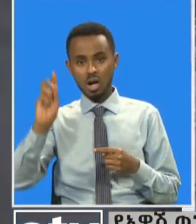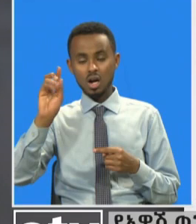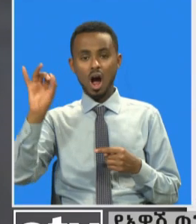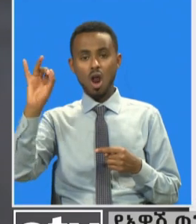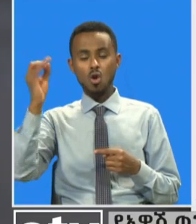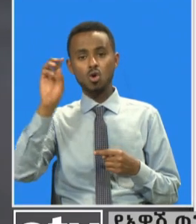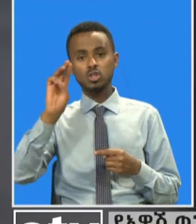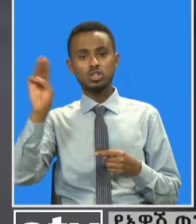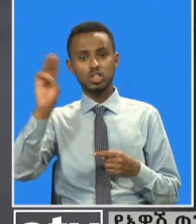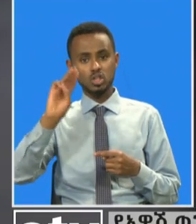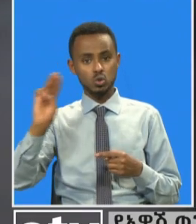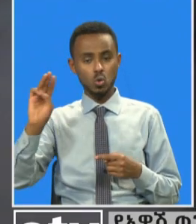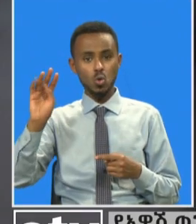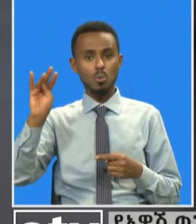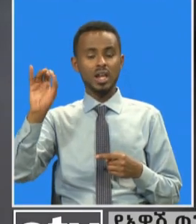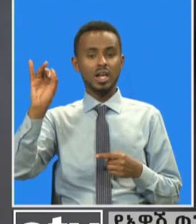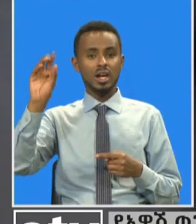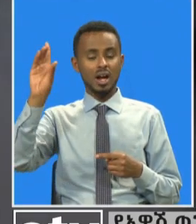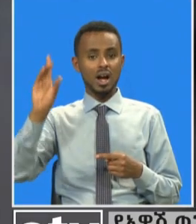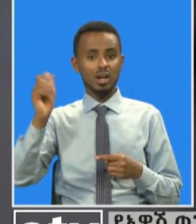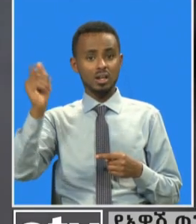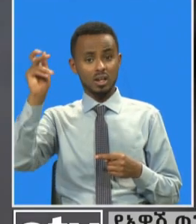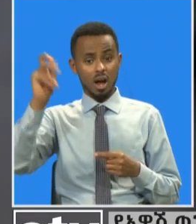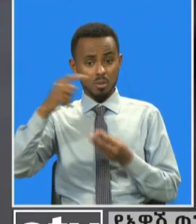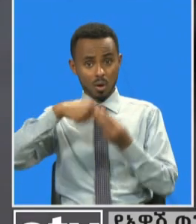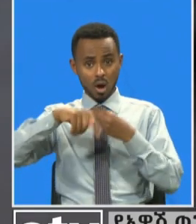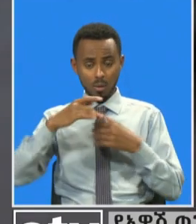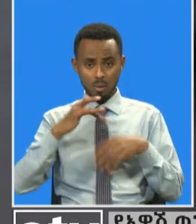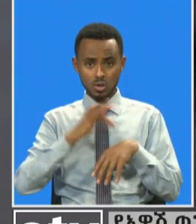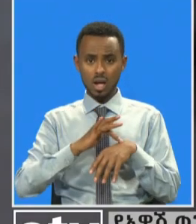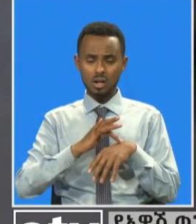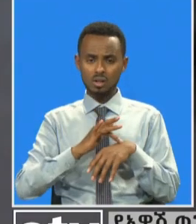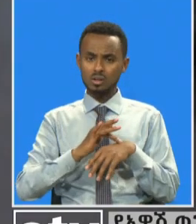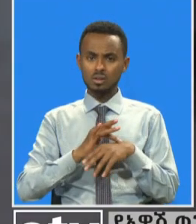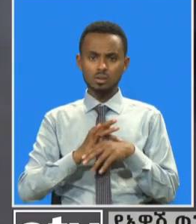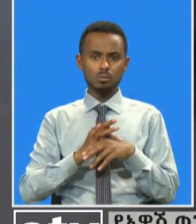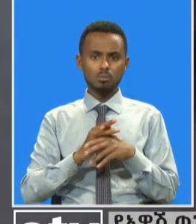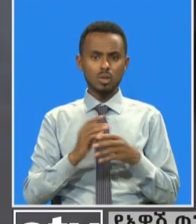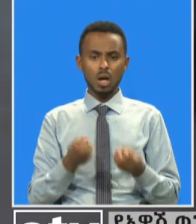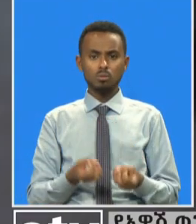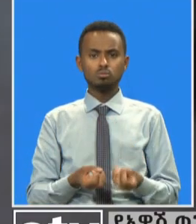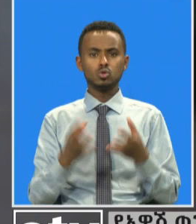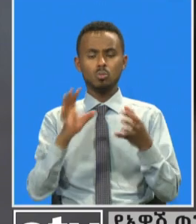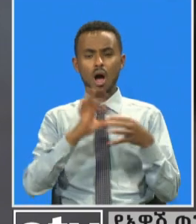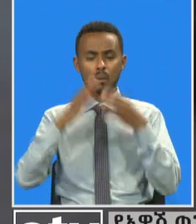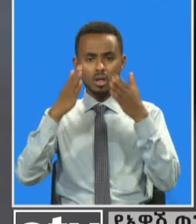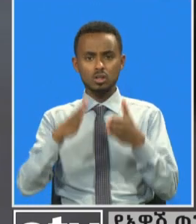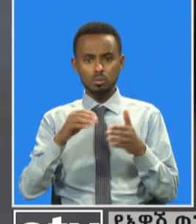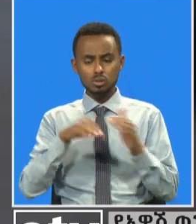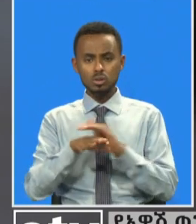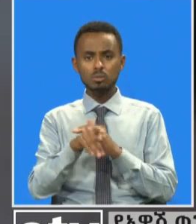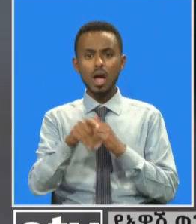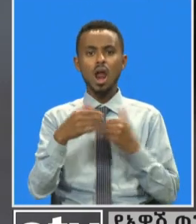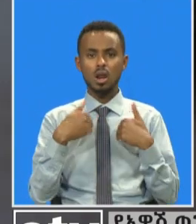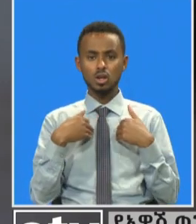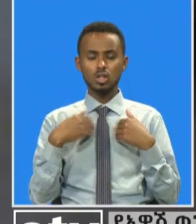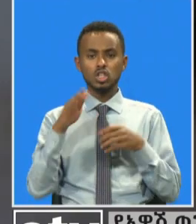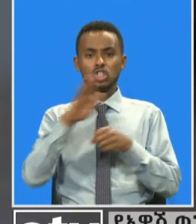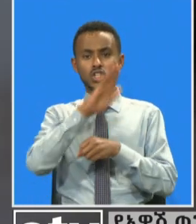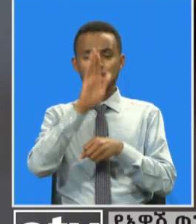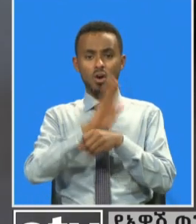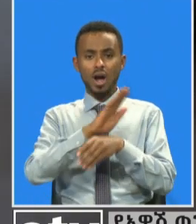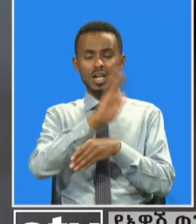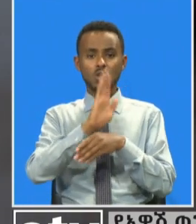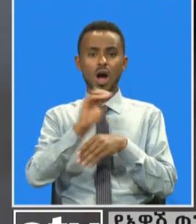ቲፉ፣ መልካይዳ የሚባሉ አካባቢዎች ላይ አምራች ህብረተሰቡን ጭምር ያካተተ ሸዋና ሸዋ